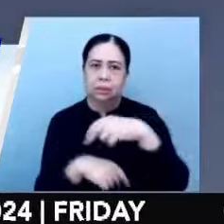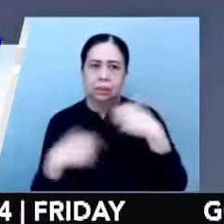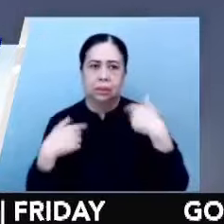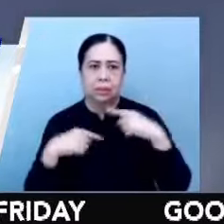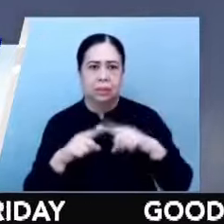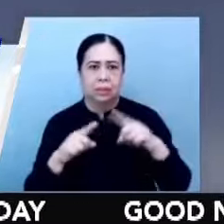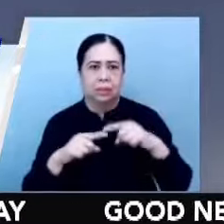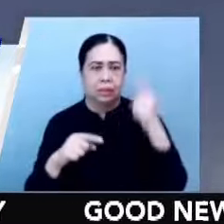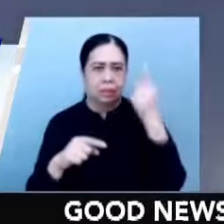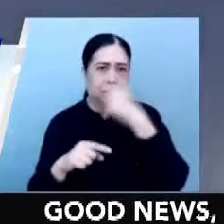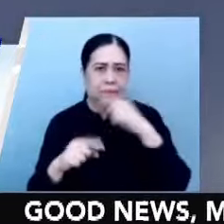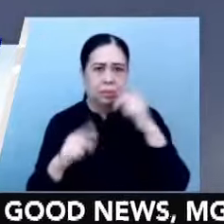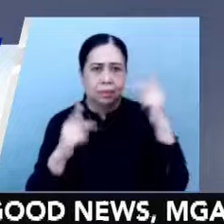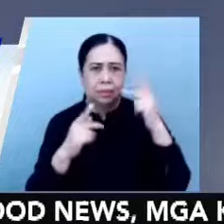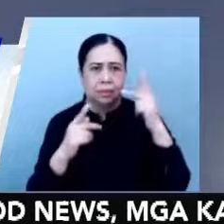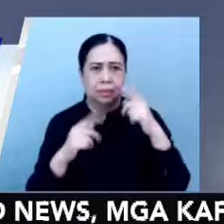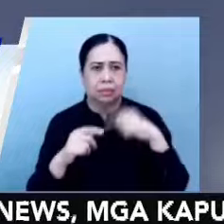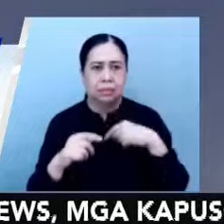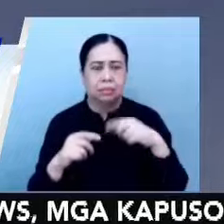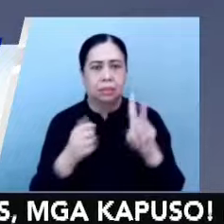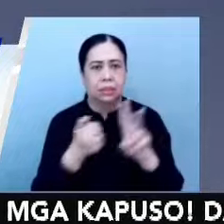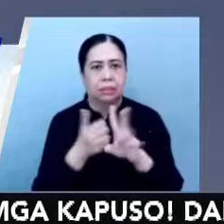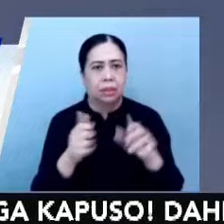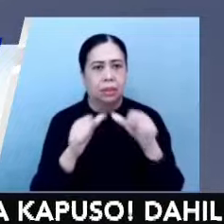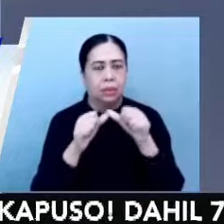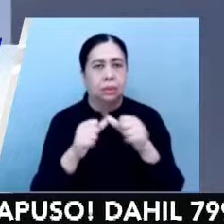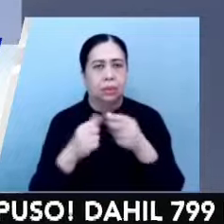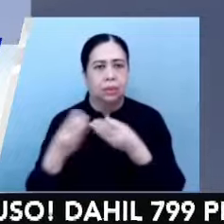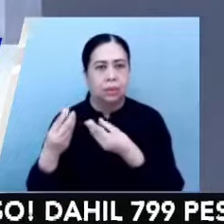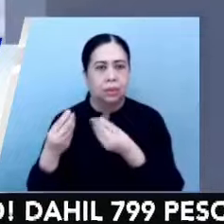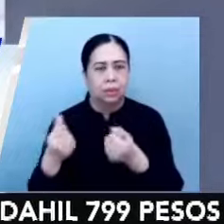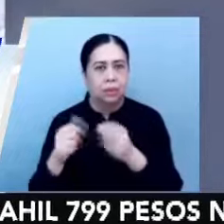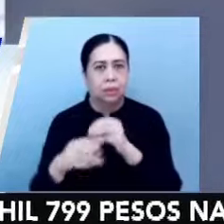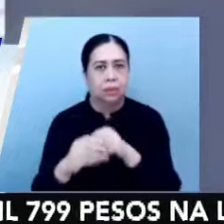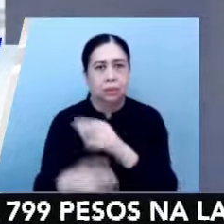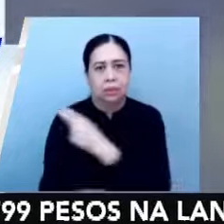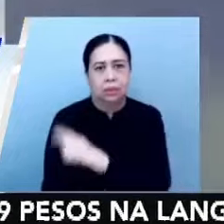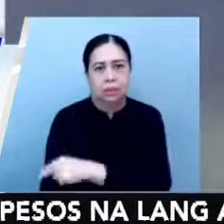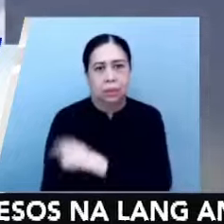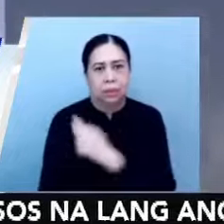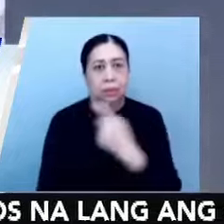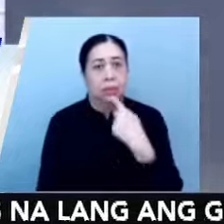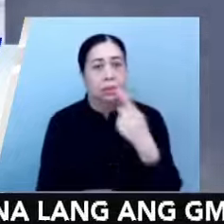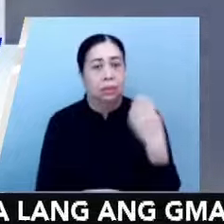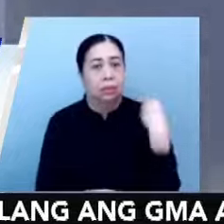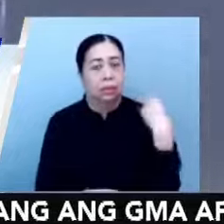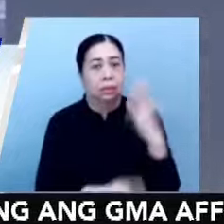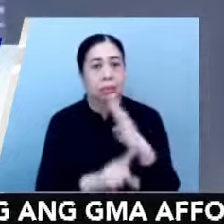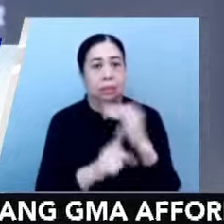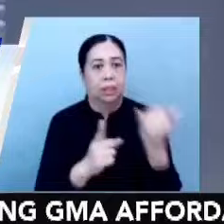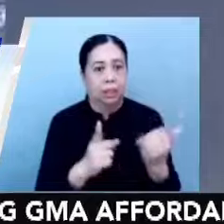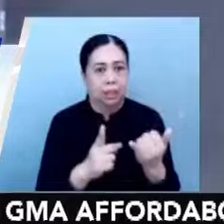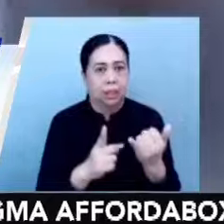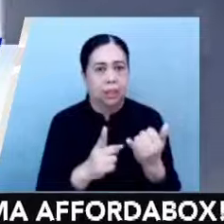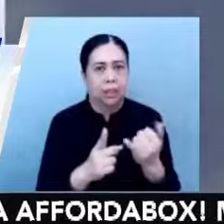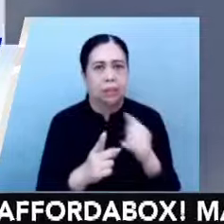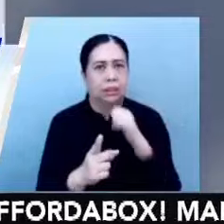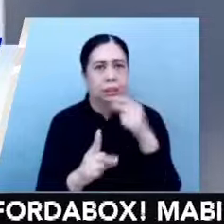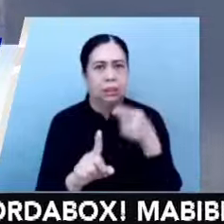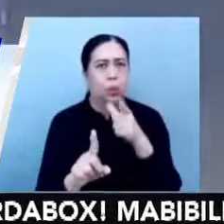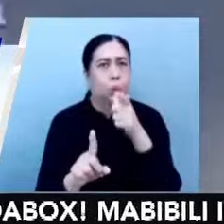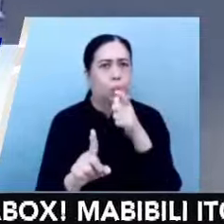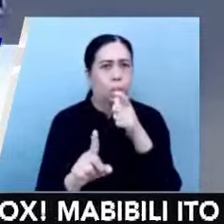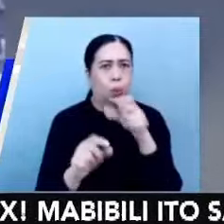mukha ang biktima. Patuloy siyang nagpapagaling sa ospital. Ayon sa opisyal ng barangay, hindi pa rin tukoy ang pagkakakilanlan